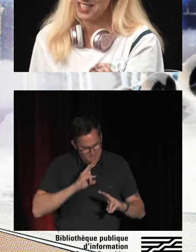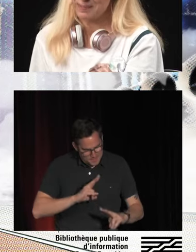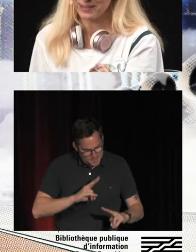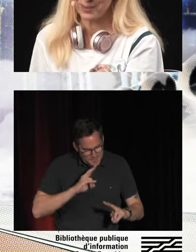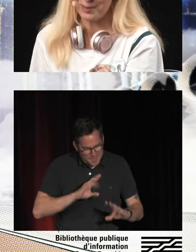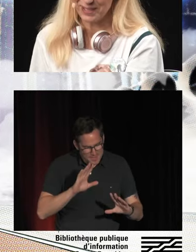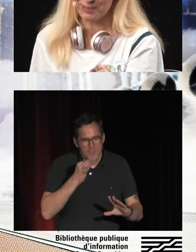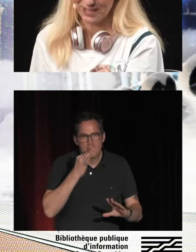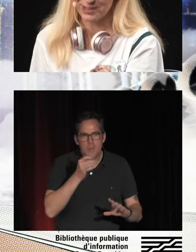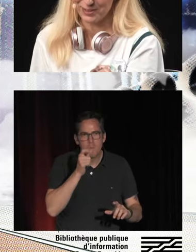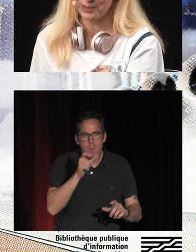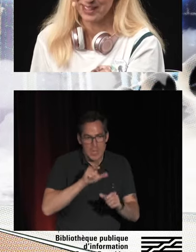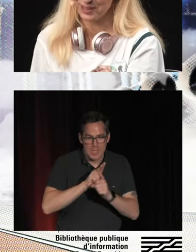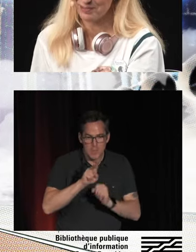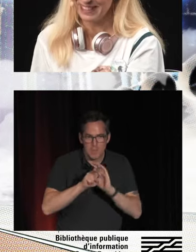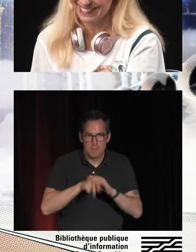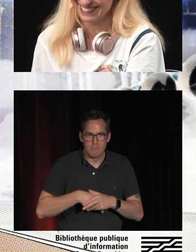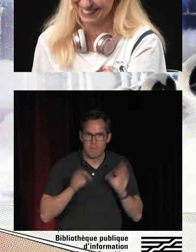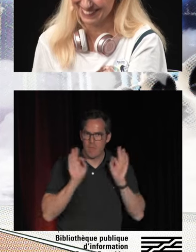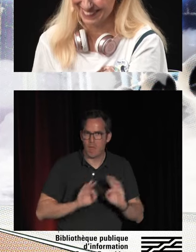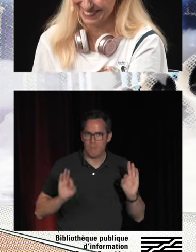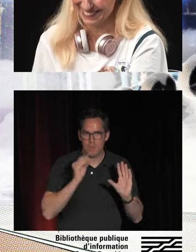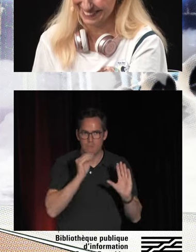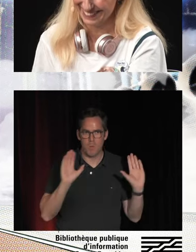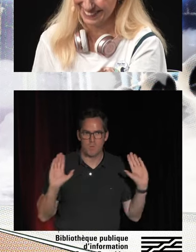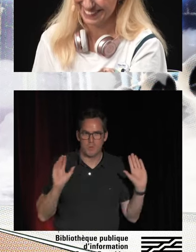J'avais dit que je dirais pas de gros mots, et pour l'instant, le contrat est rempli.